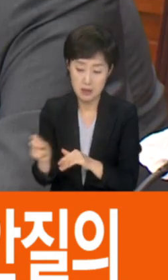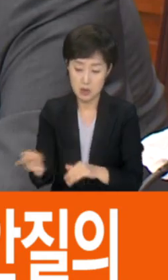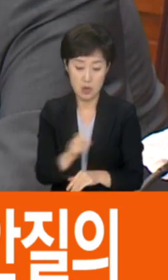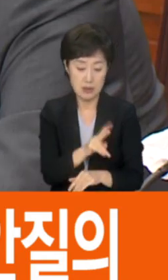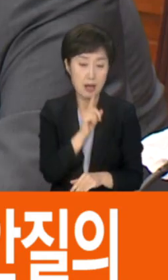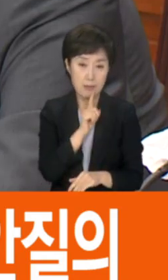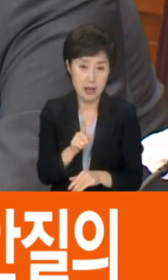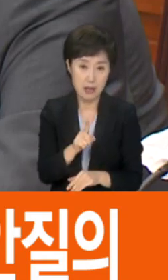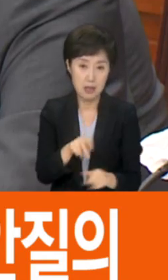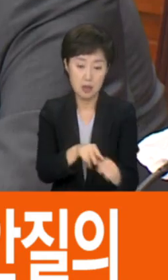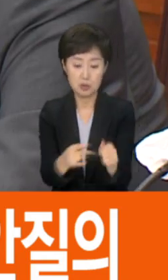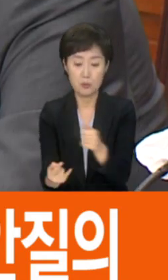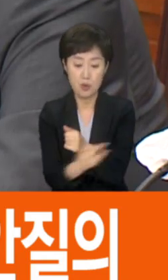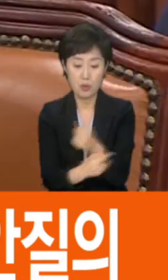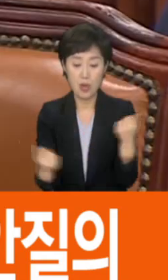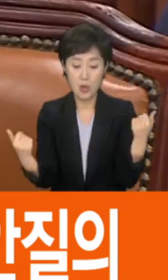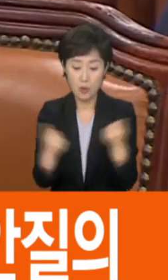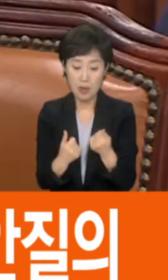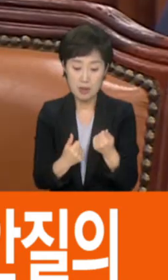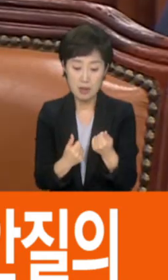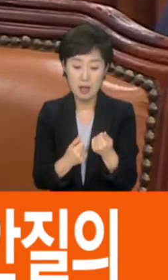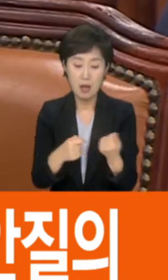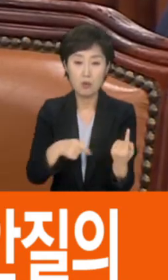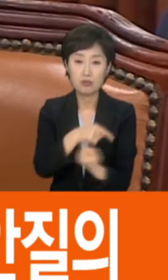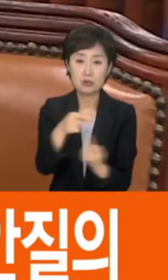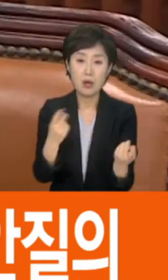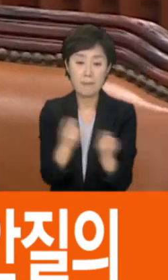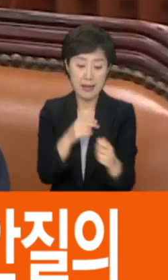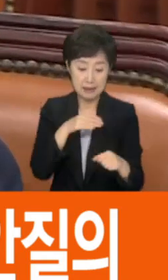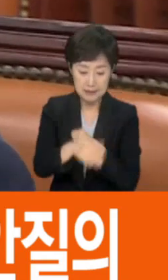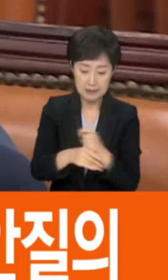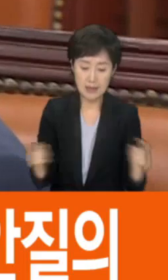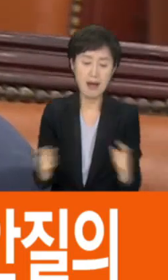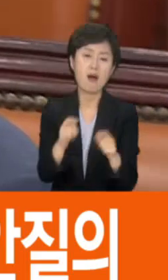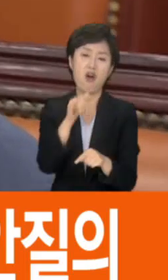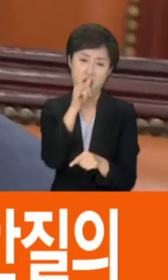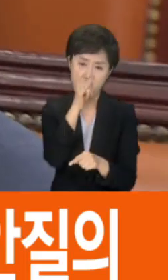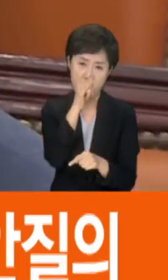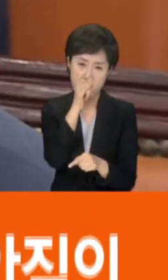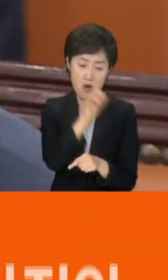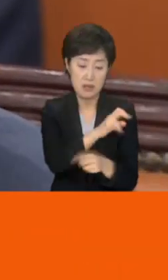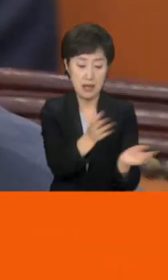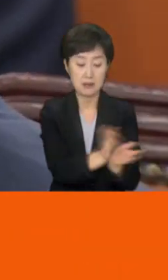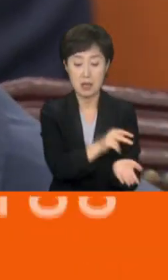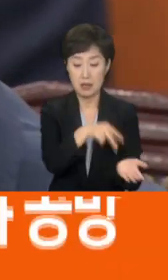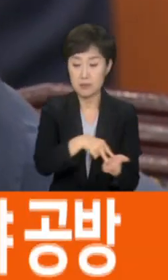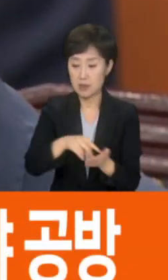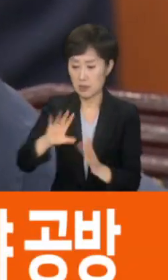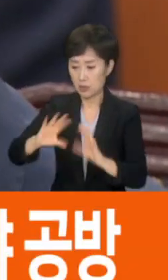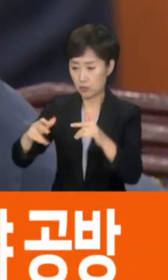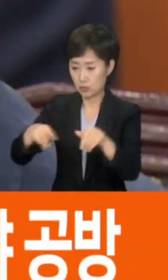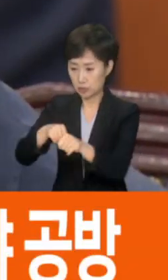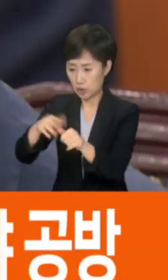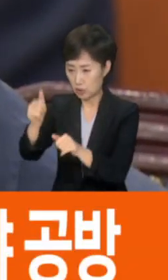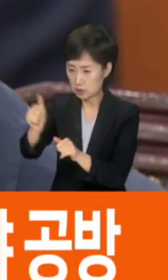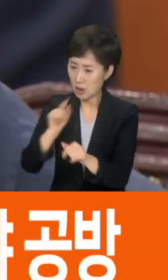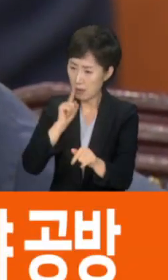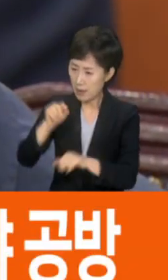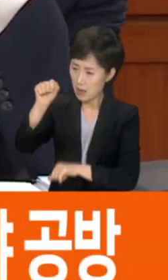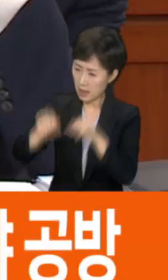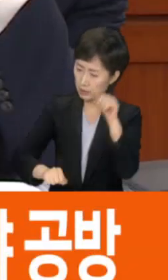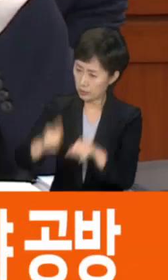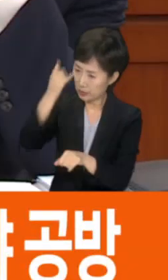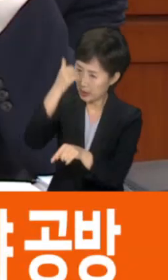여야는 정보위 회의 운영 방식을 두고 공방을 벌였습니다. 야당은 국정원장의 답변 태도와 정보위